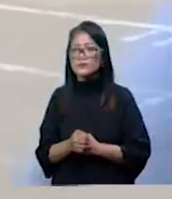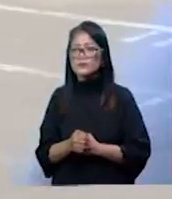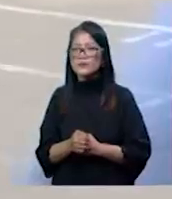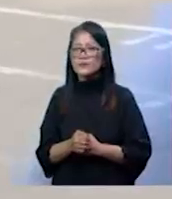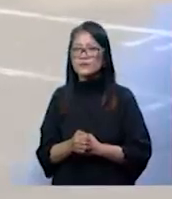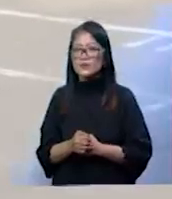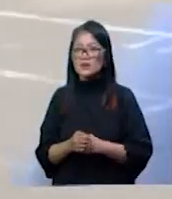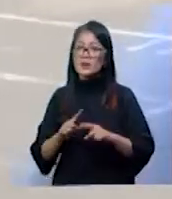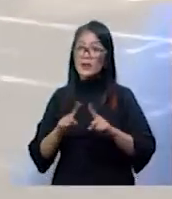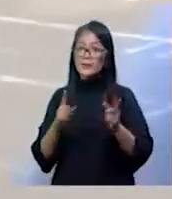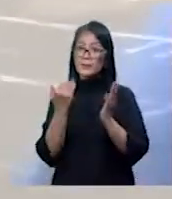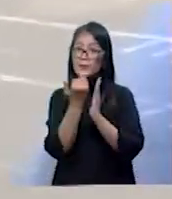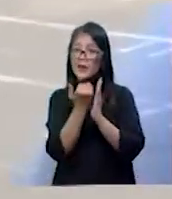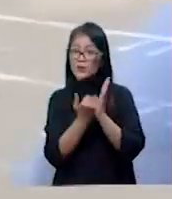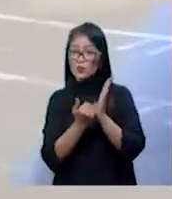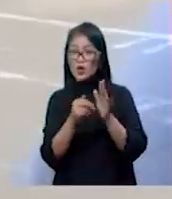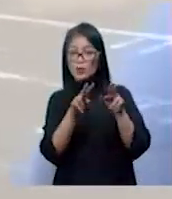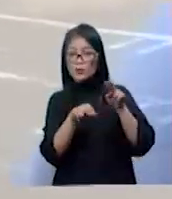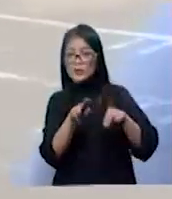koreksi lagi gitu kan, karena